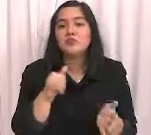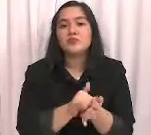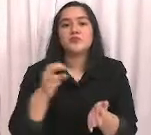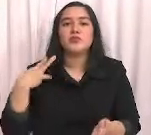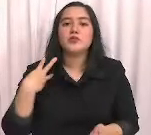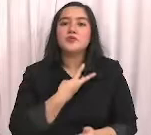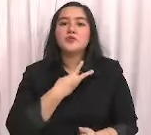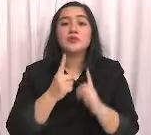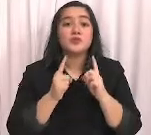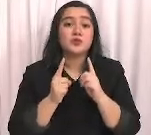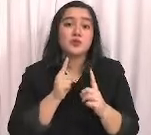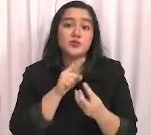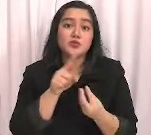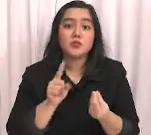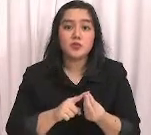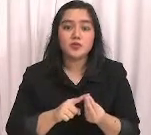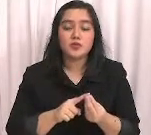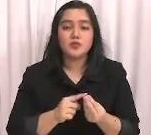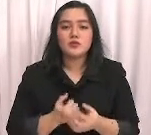at least